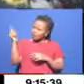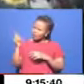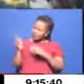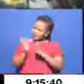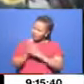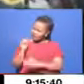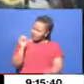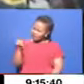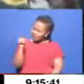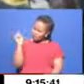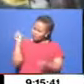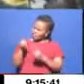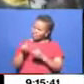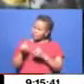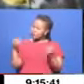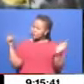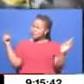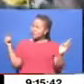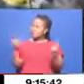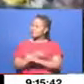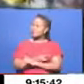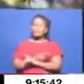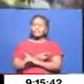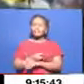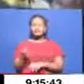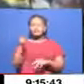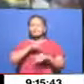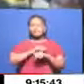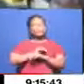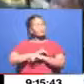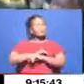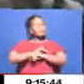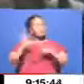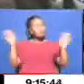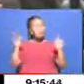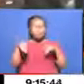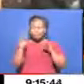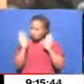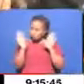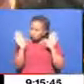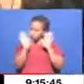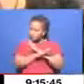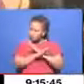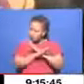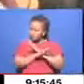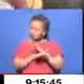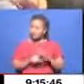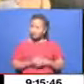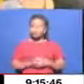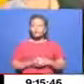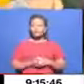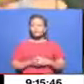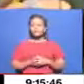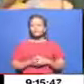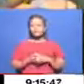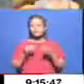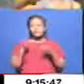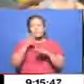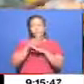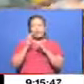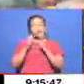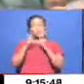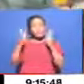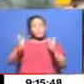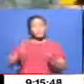usiku na mchana. Yetu ni ya wazi, yenu ni ya giza. Following Mamas by a section of leaders from Mount Kenya region led